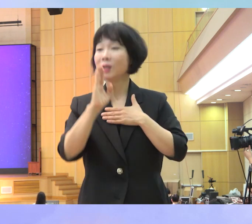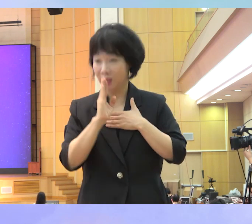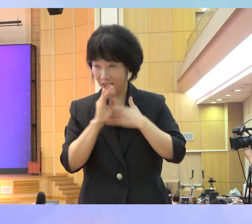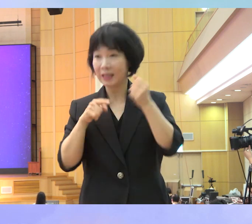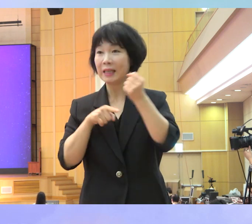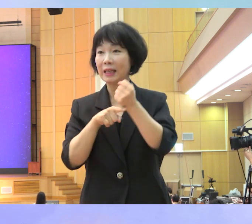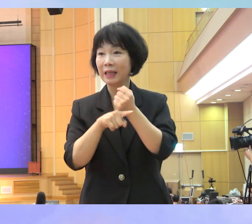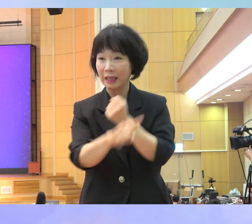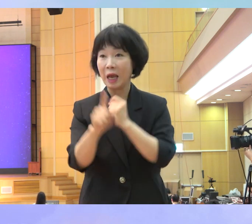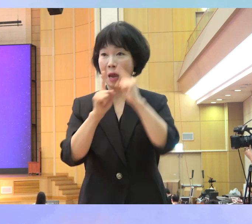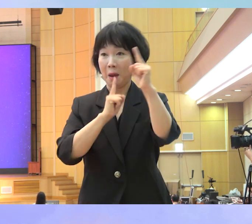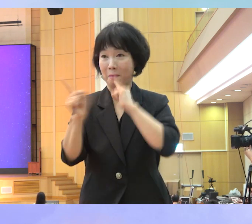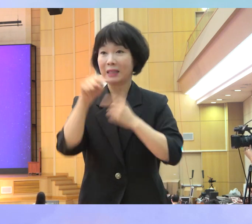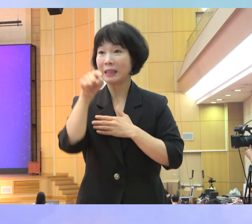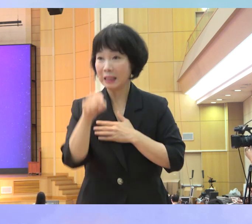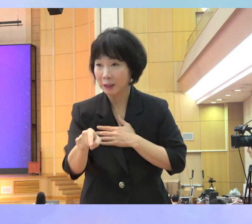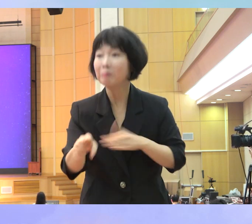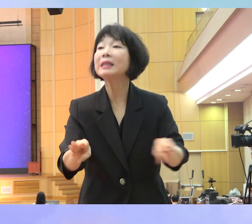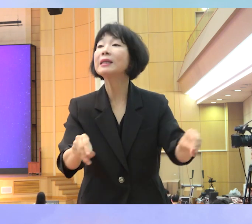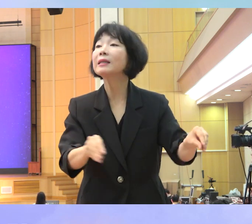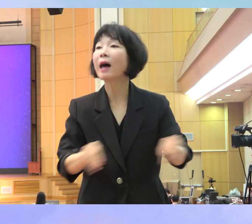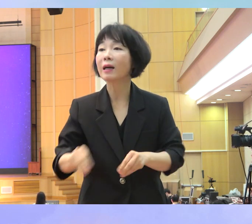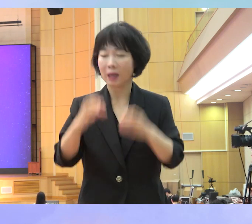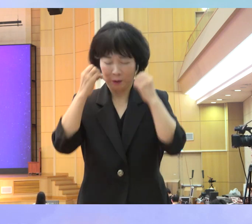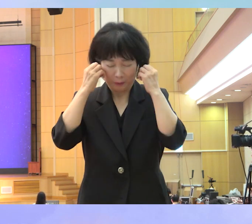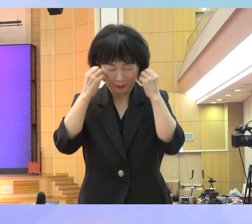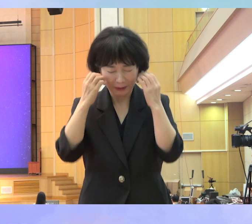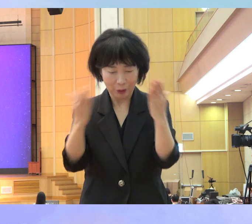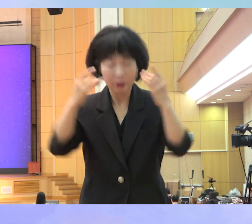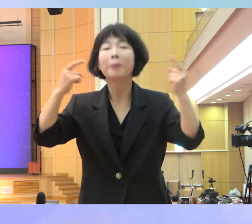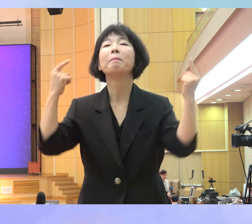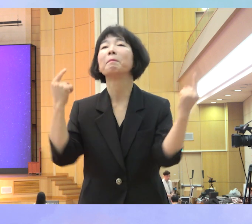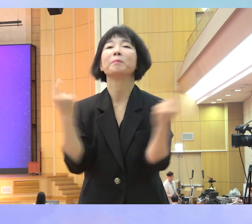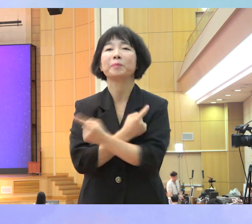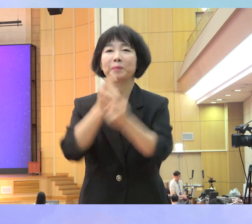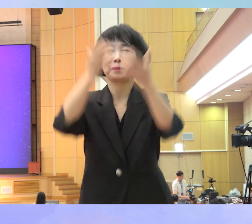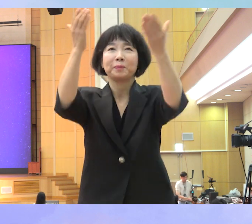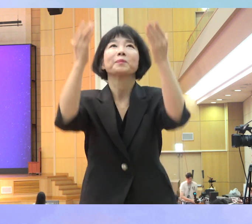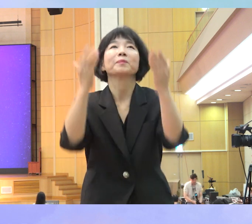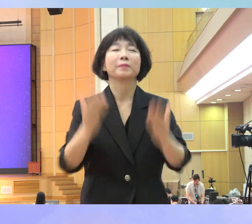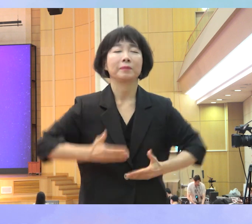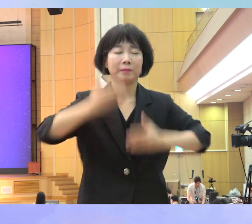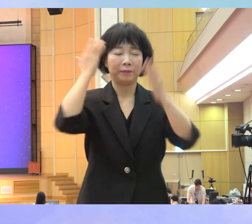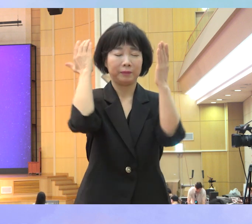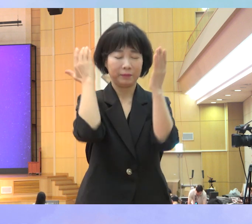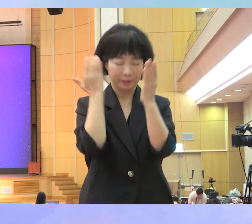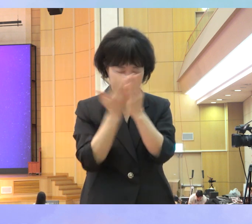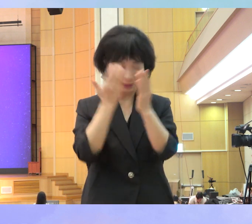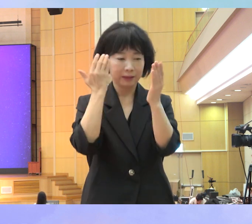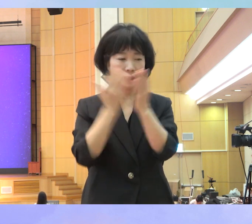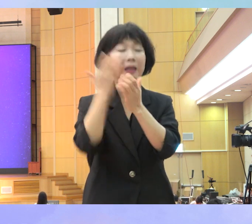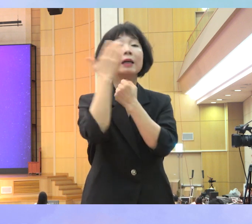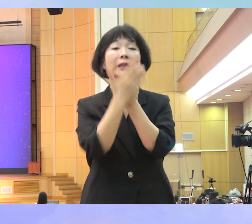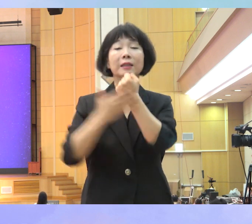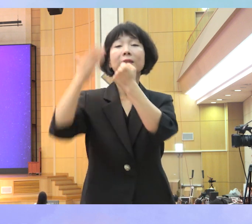하소서. 진리의 말씀 이 땅 새롭게 하소서.